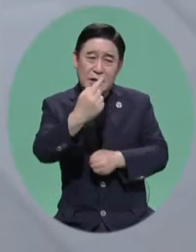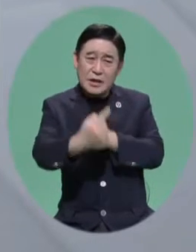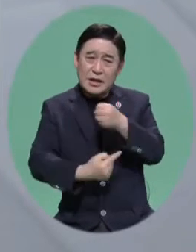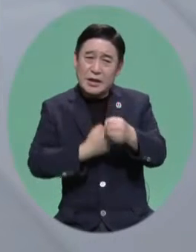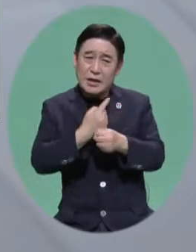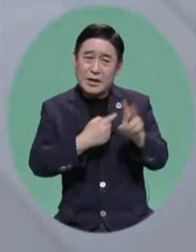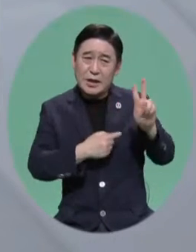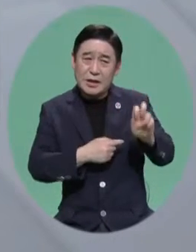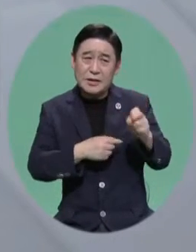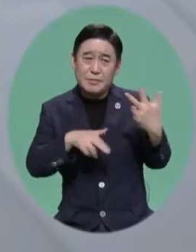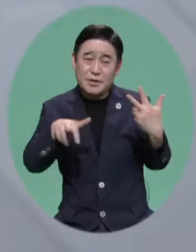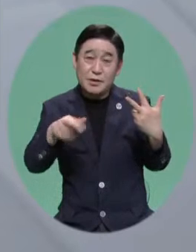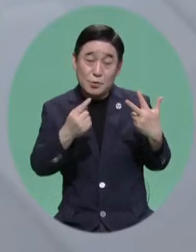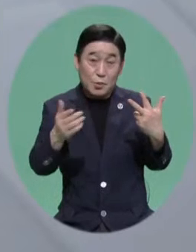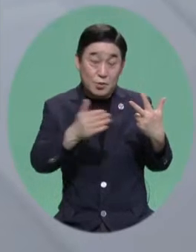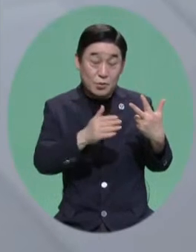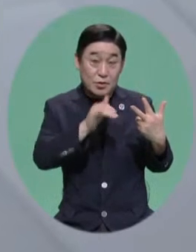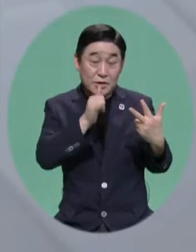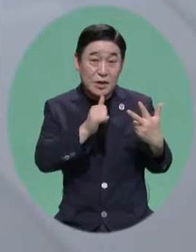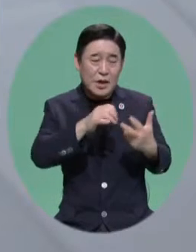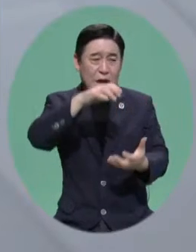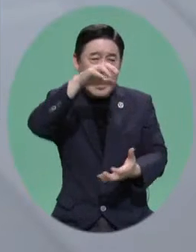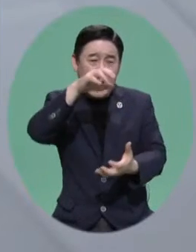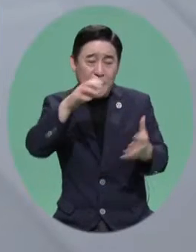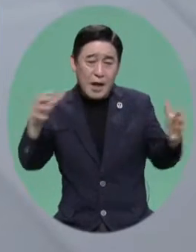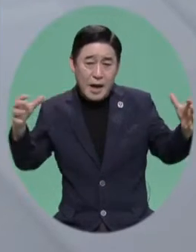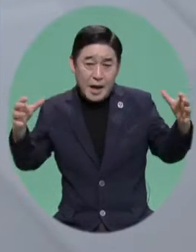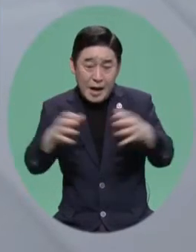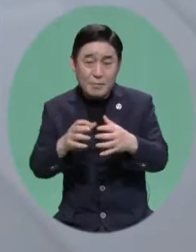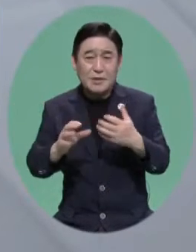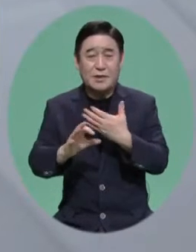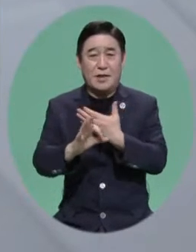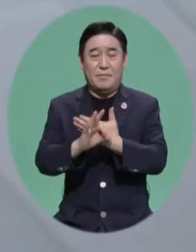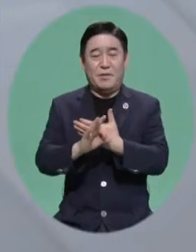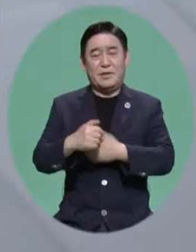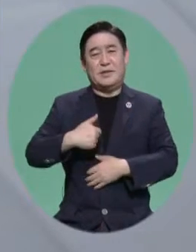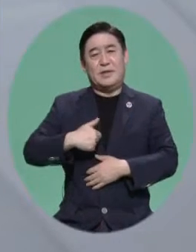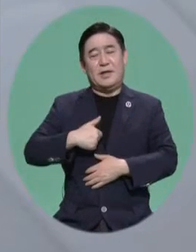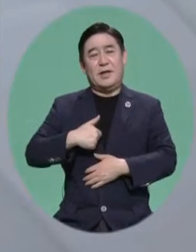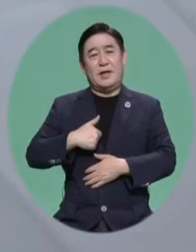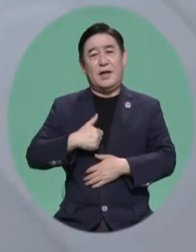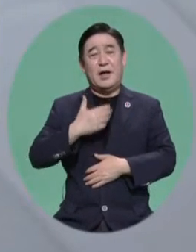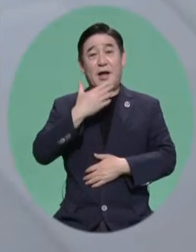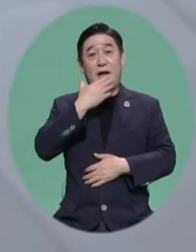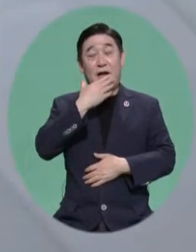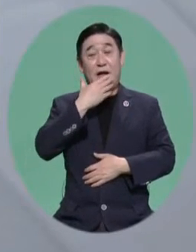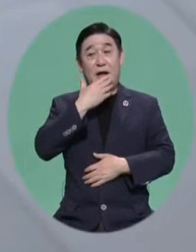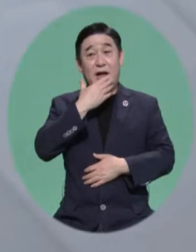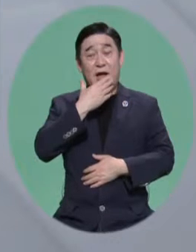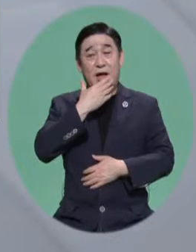27조 정도가 되는데 그런걸 합심 하는 제가 복지